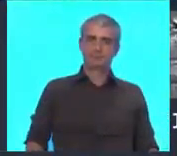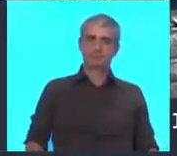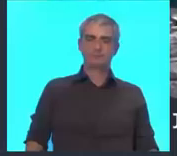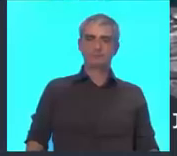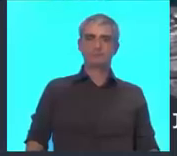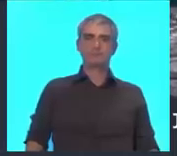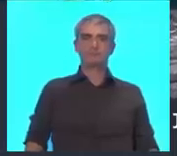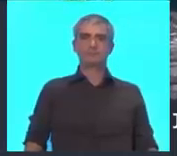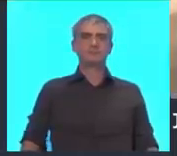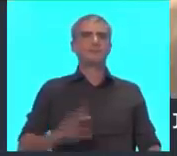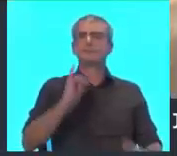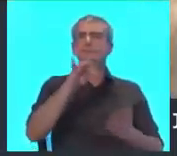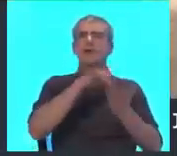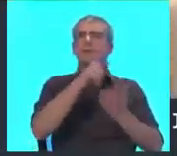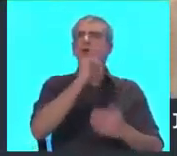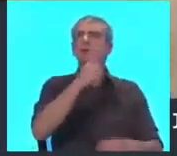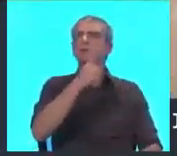מה זה המקום הזה בשבילך?